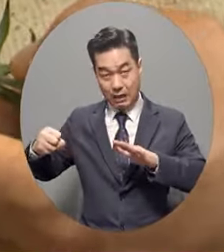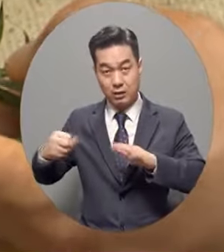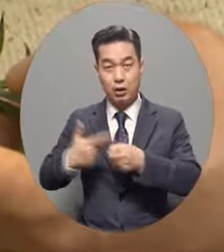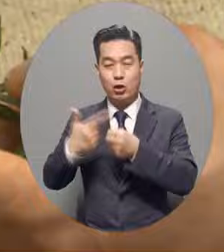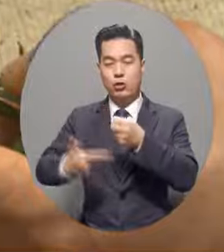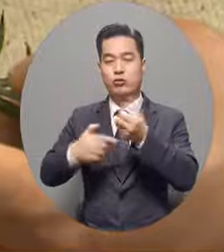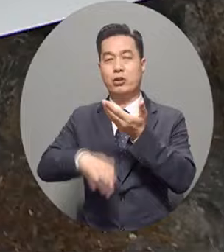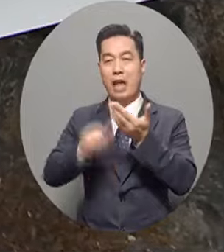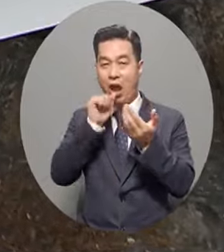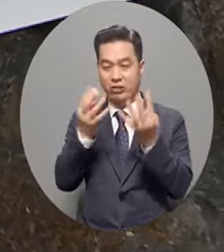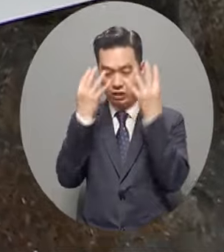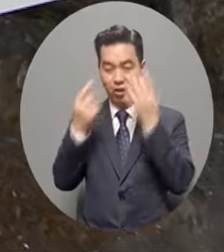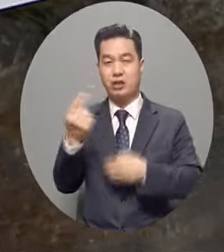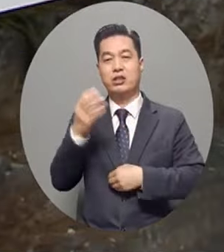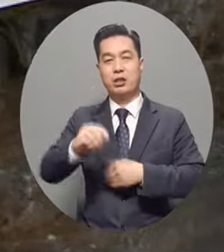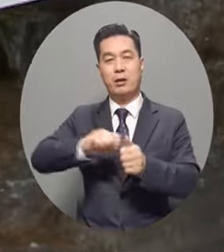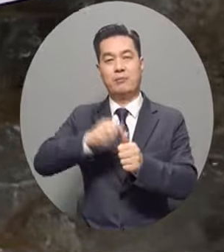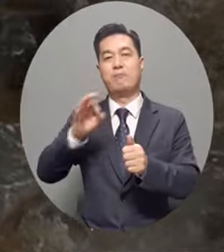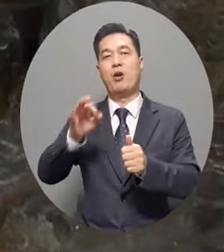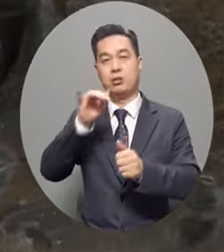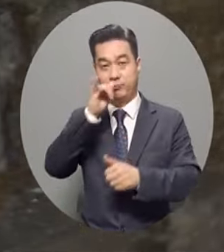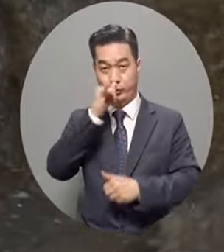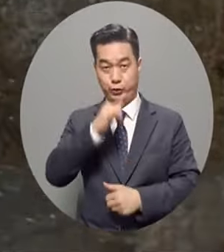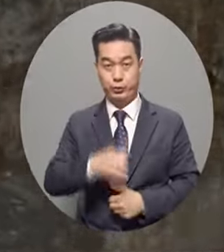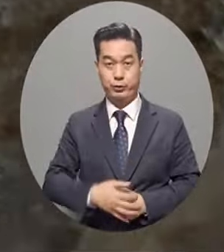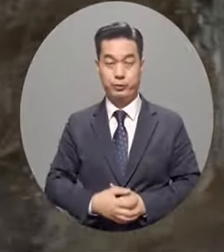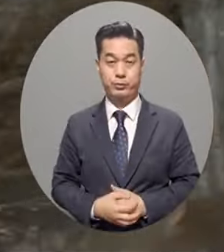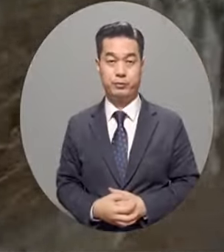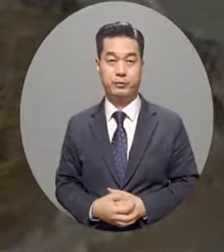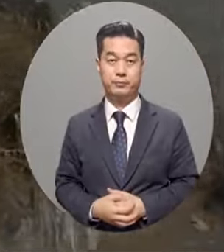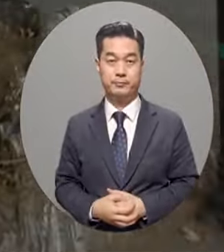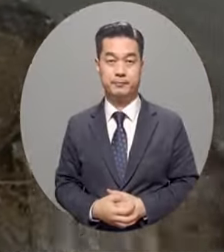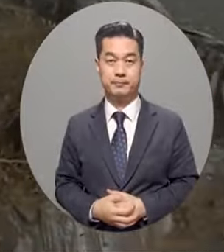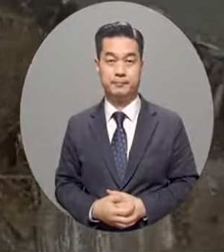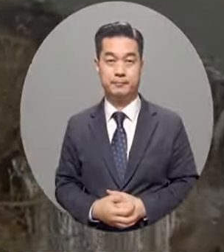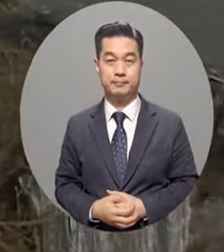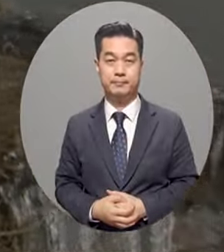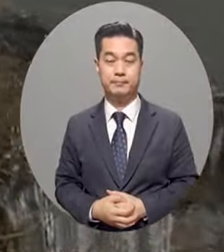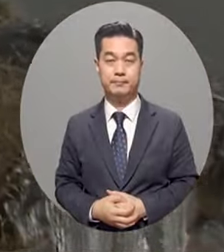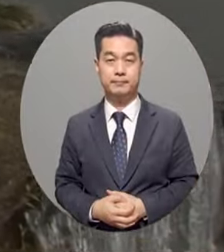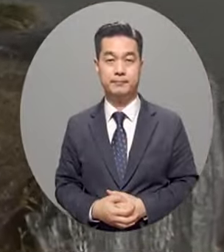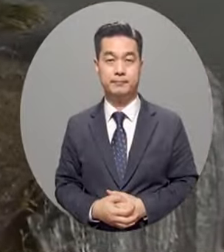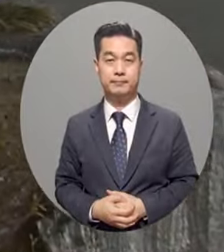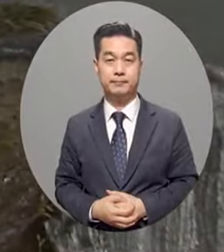징역이나 1,000만 원 이하의 벌금형에 처해질 수 있습니다. MBC 뉴스 김성국입니다.